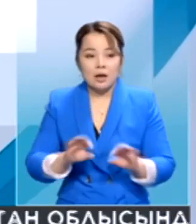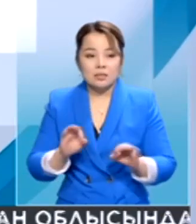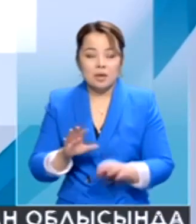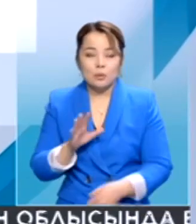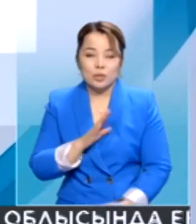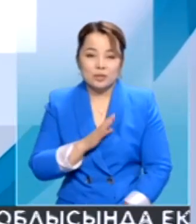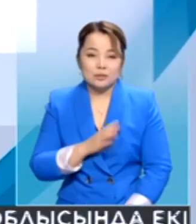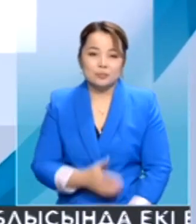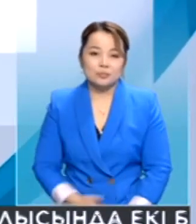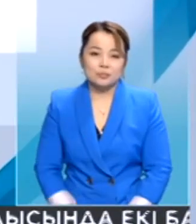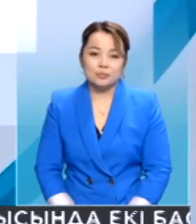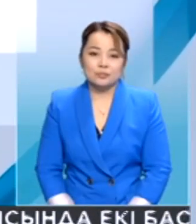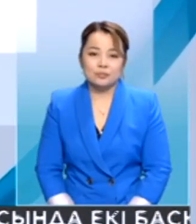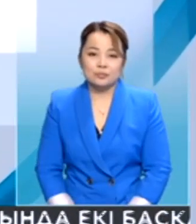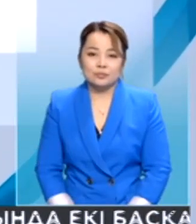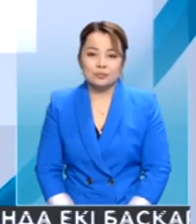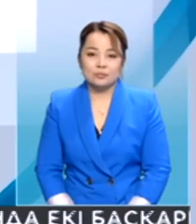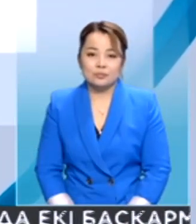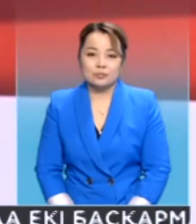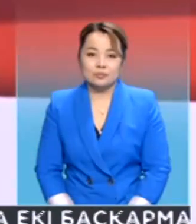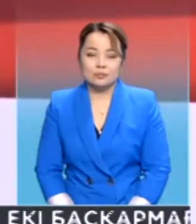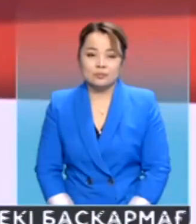өтті.